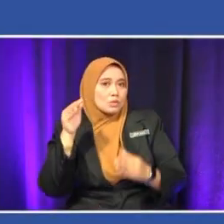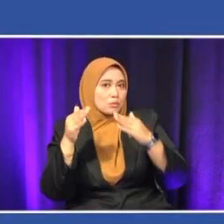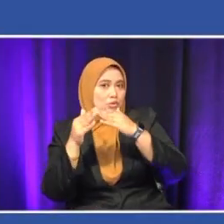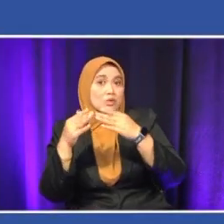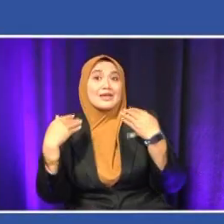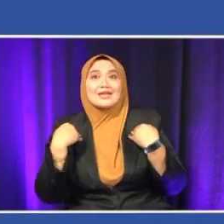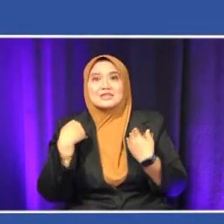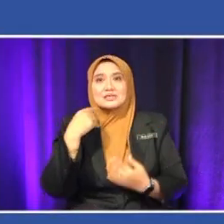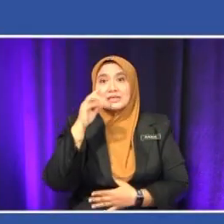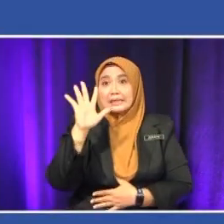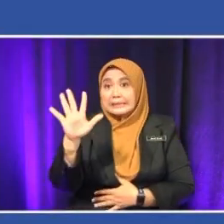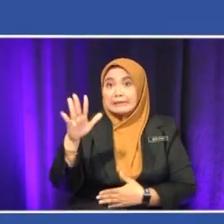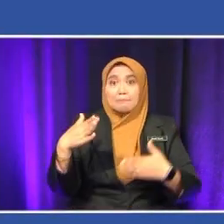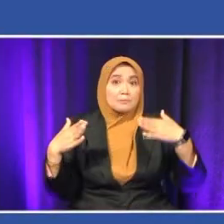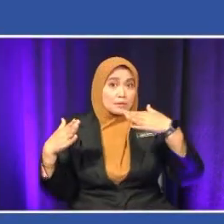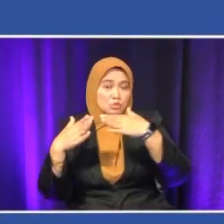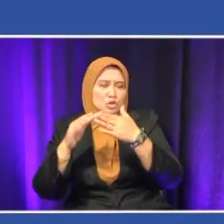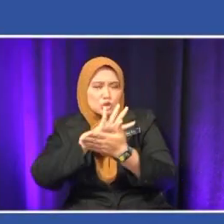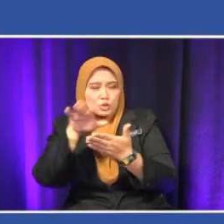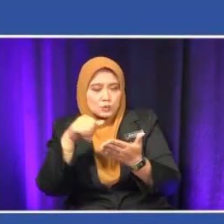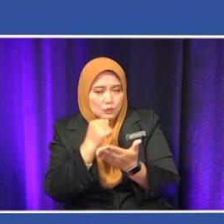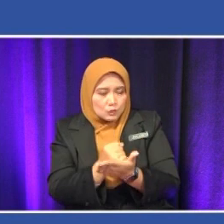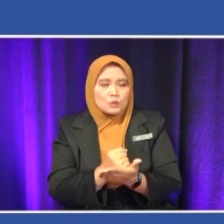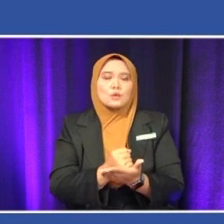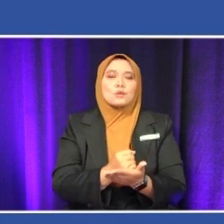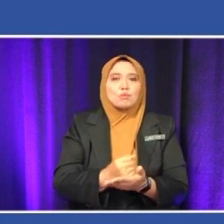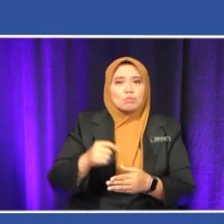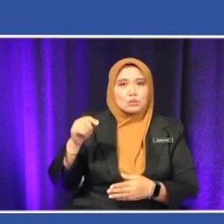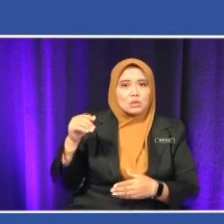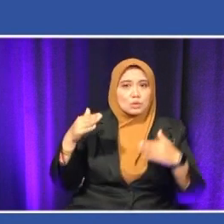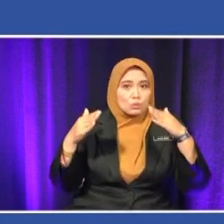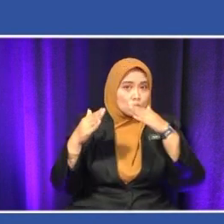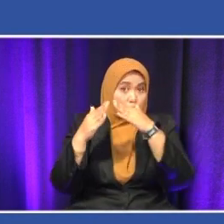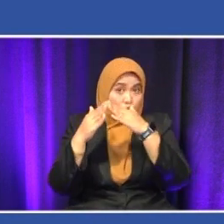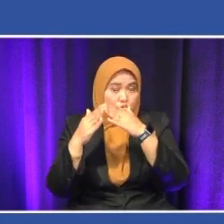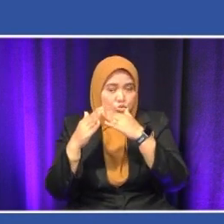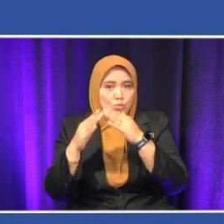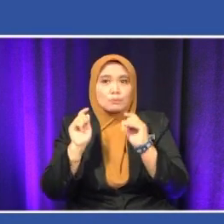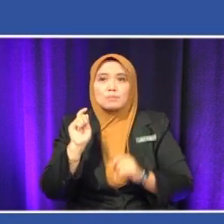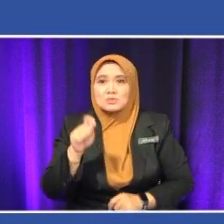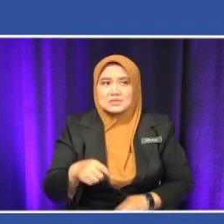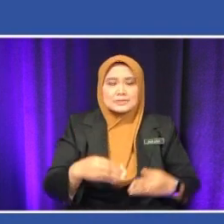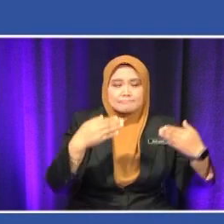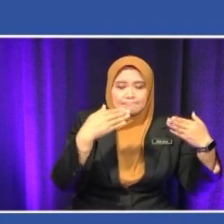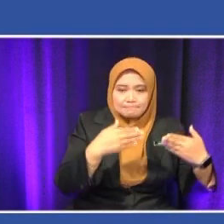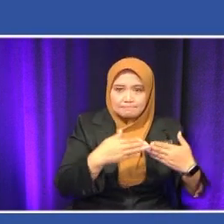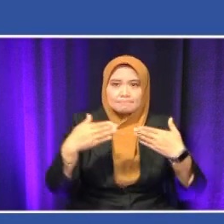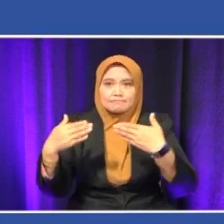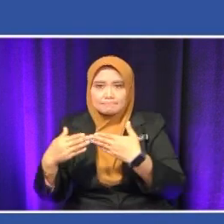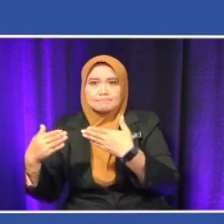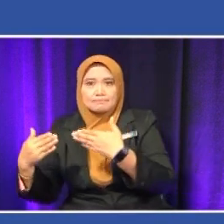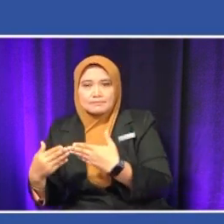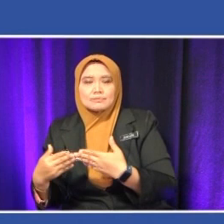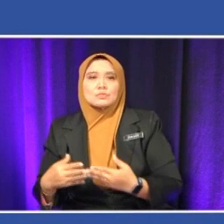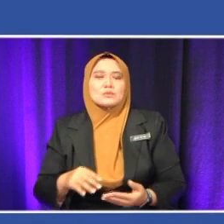1, 2, 3, 4, 5. Ada 5 bucu. Dan semua bucu ini mesti berkait. Okay. Graf mudah iaitu tanpa gelung atau berbilang